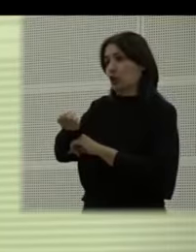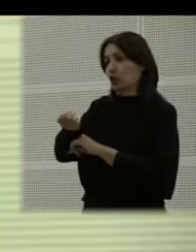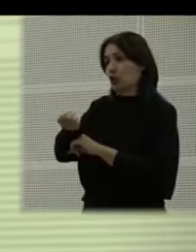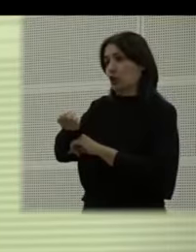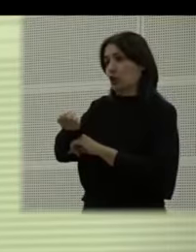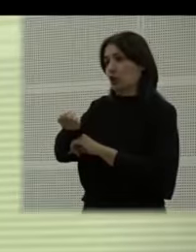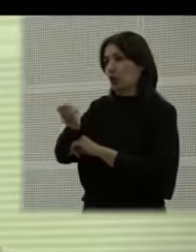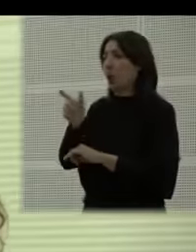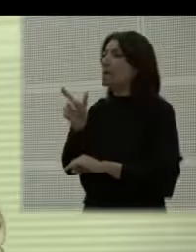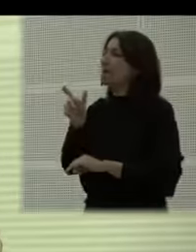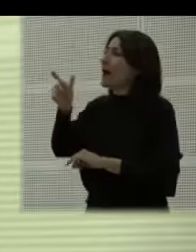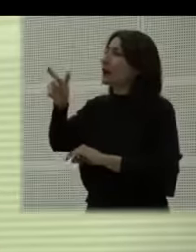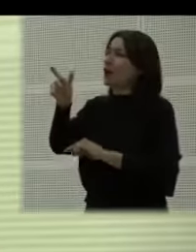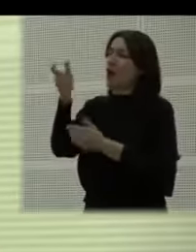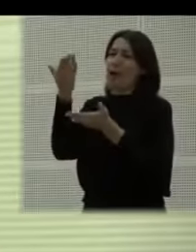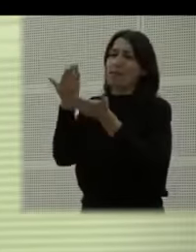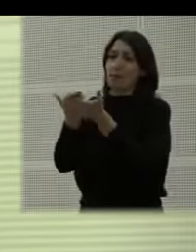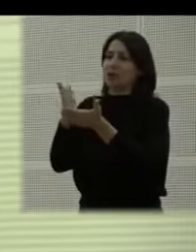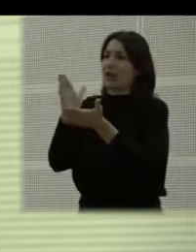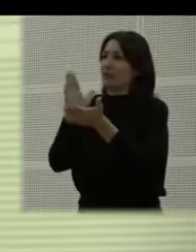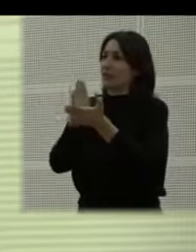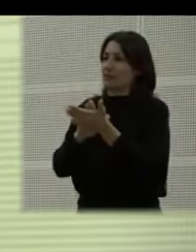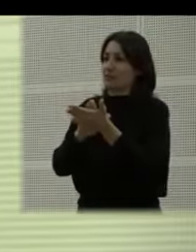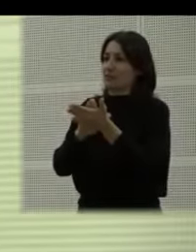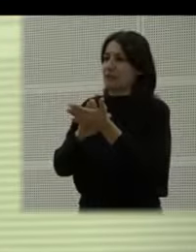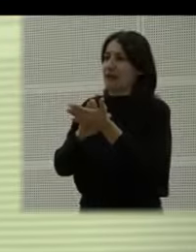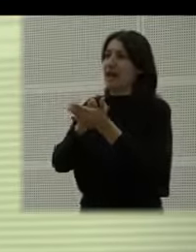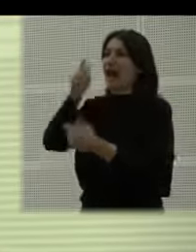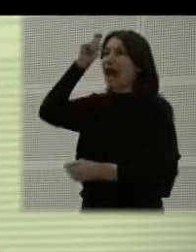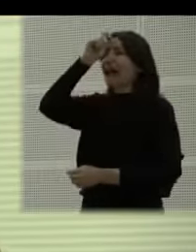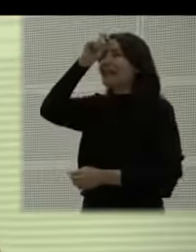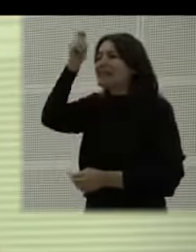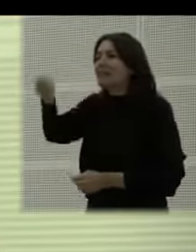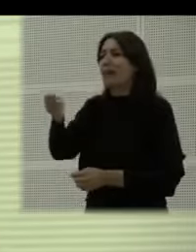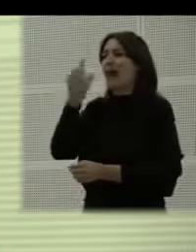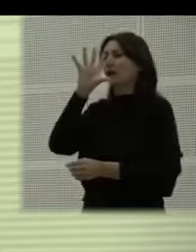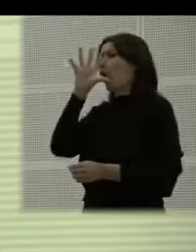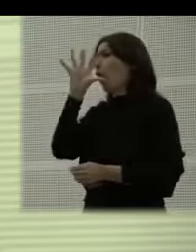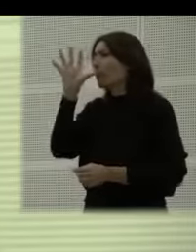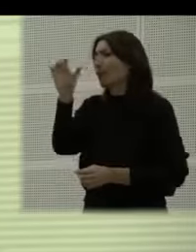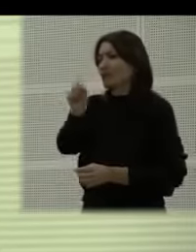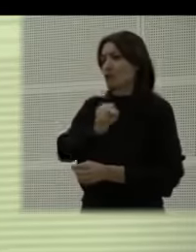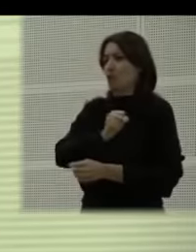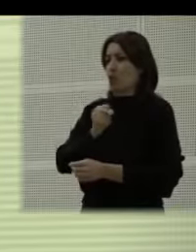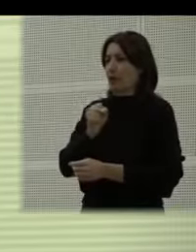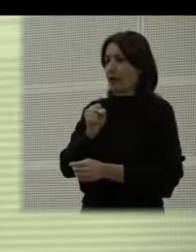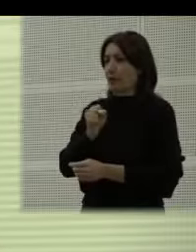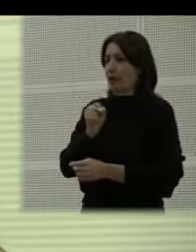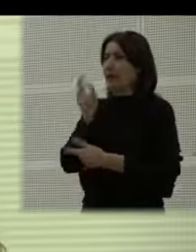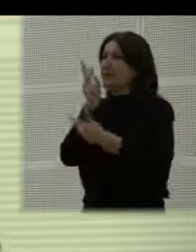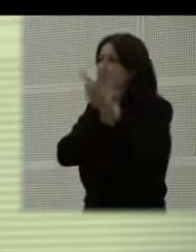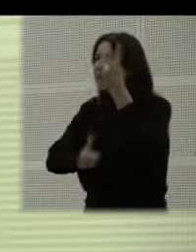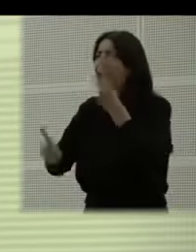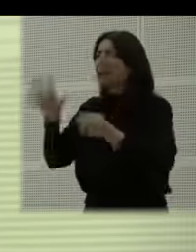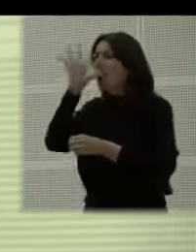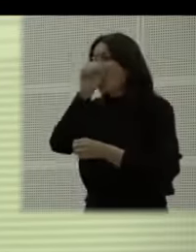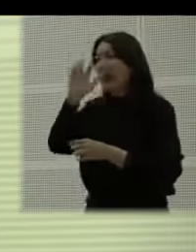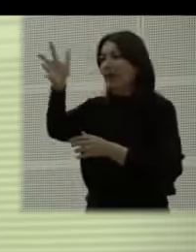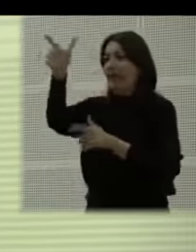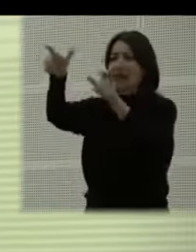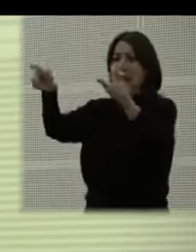è una parola importantissima, il rispetto, la comprensione, cercare di comprendere gli